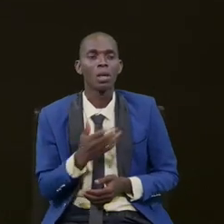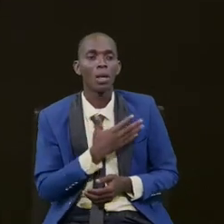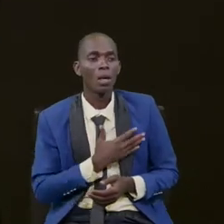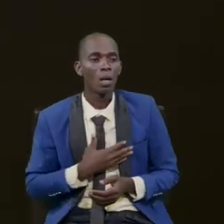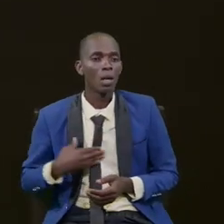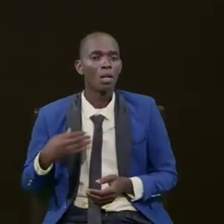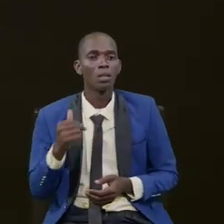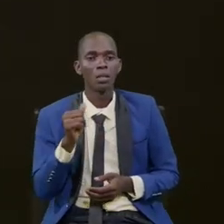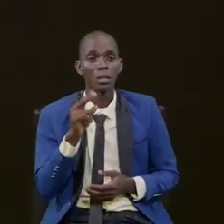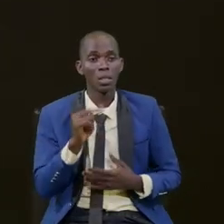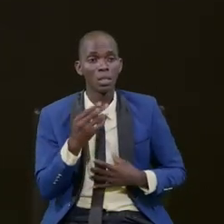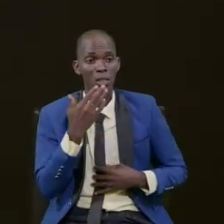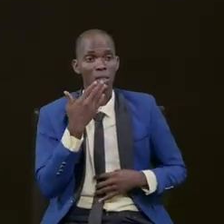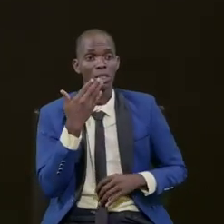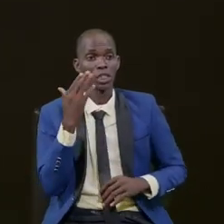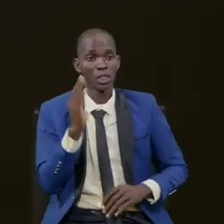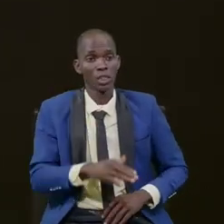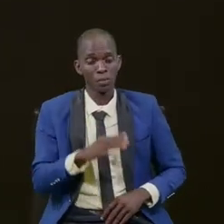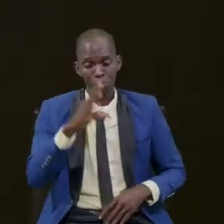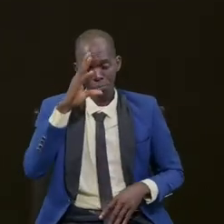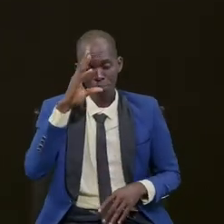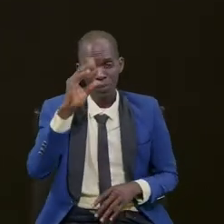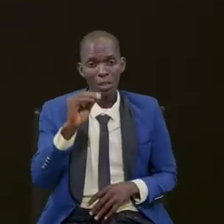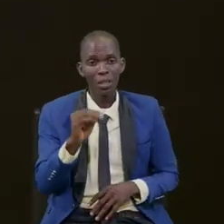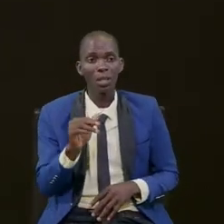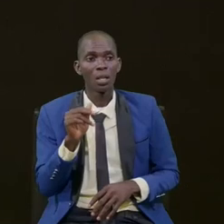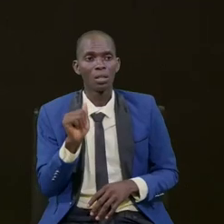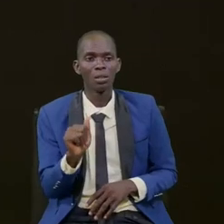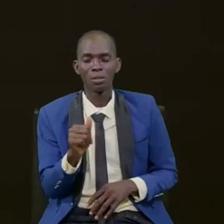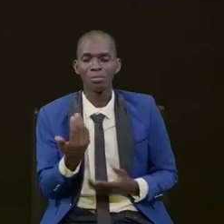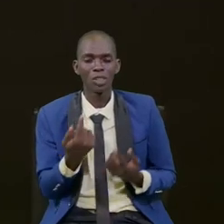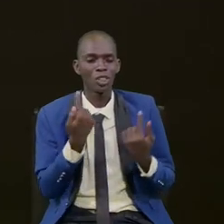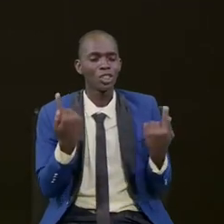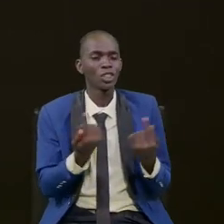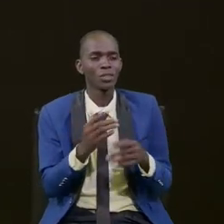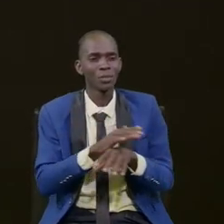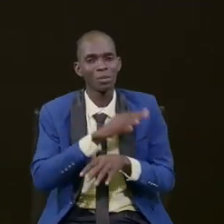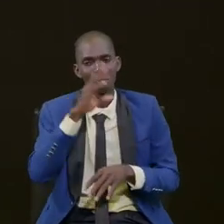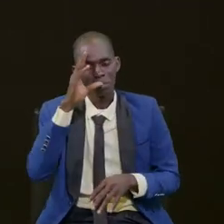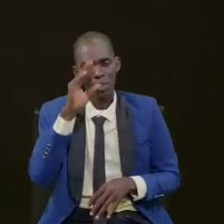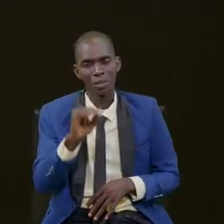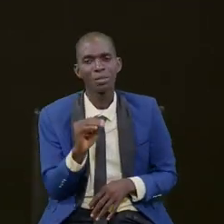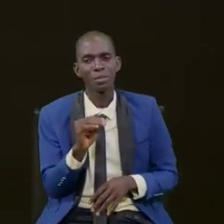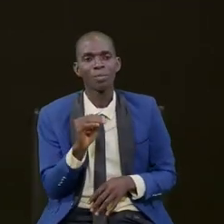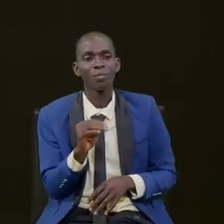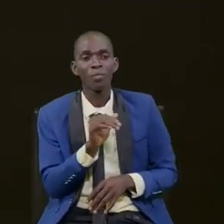l'homme méchant, l'homme dépravé, l'homme pécheur,